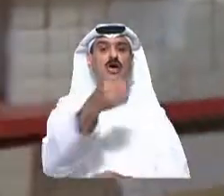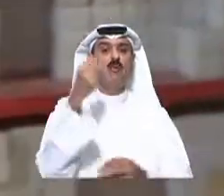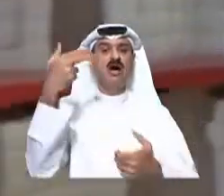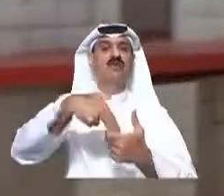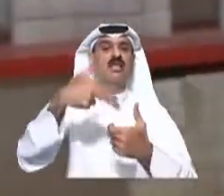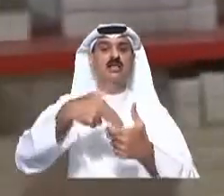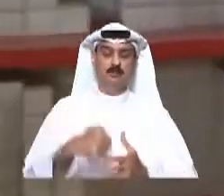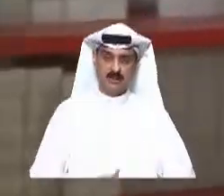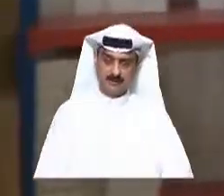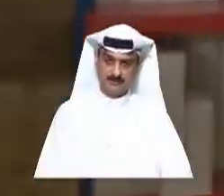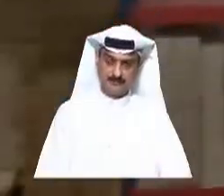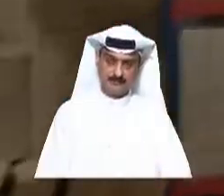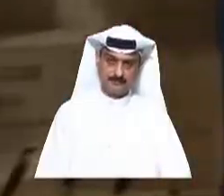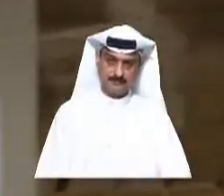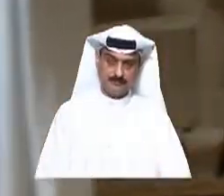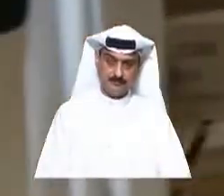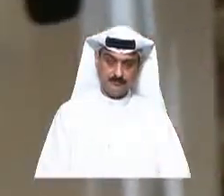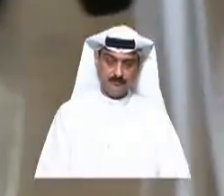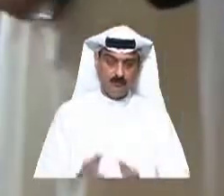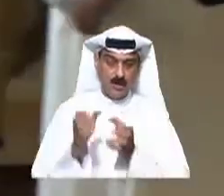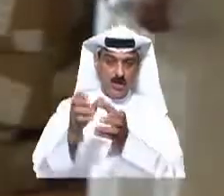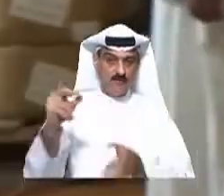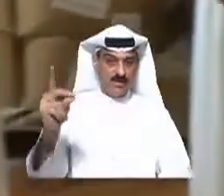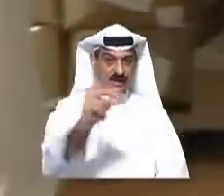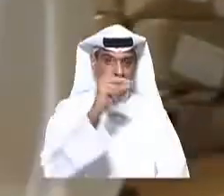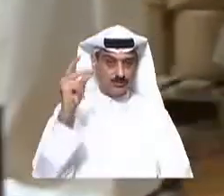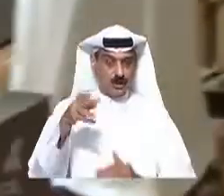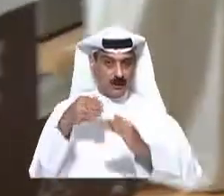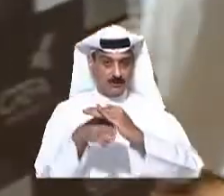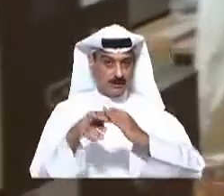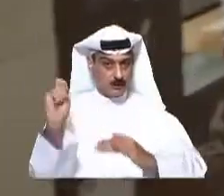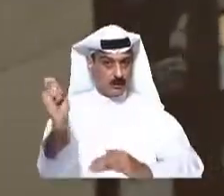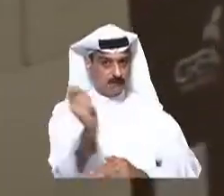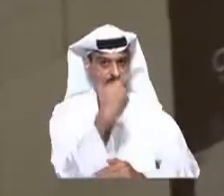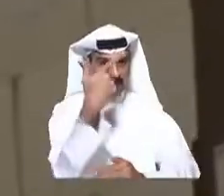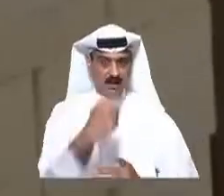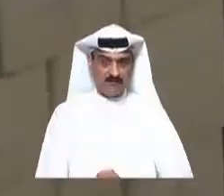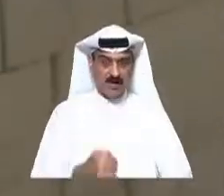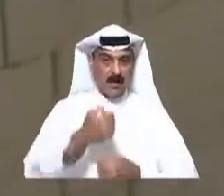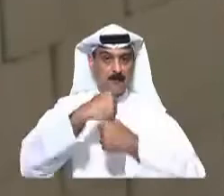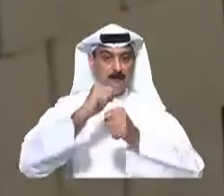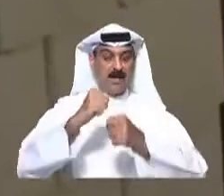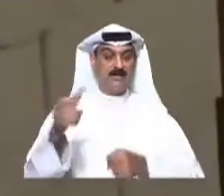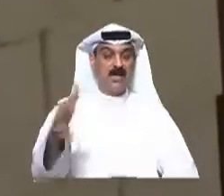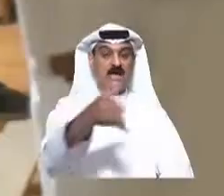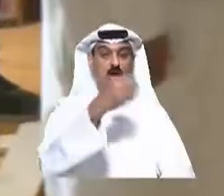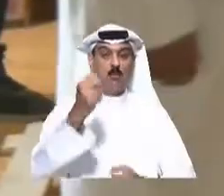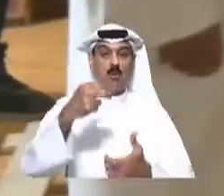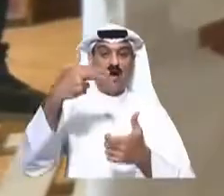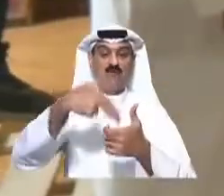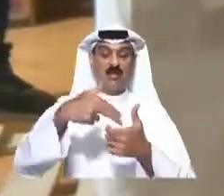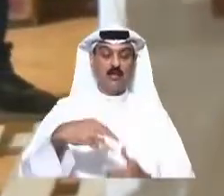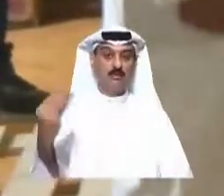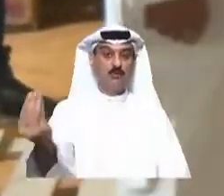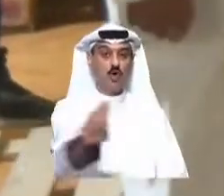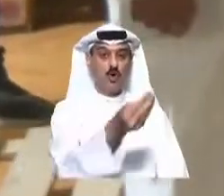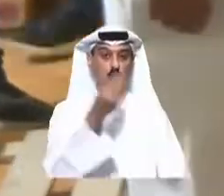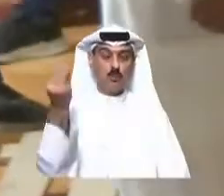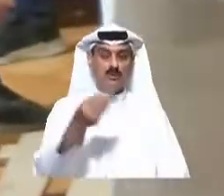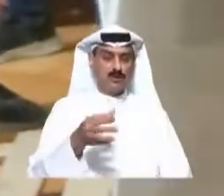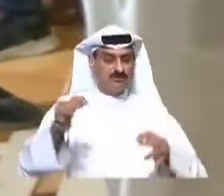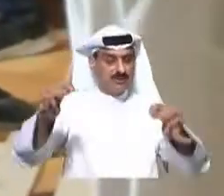الله. هذا وقد رافق فريق طوارئ التدخل السريع لبلدية محافظة الأحمدي مفتشي إدارة